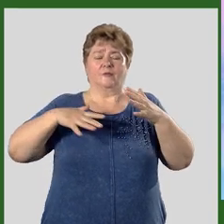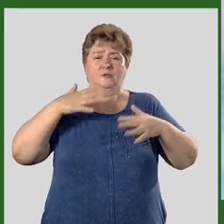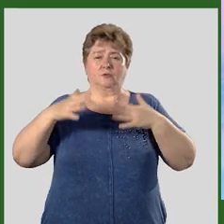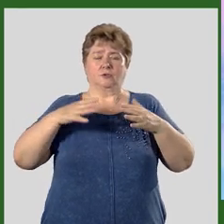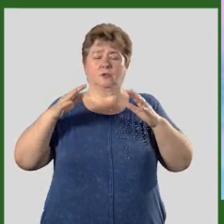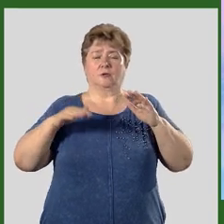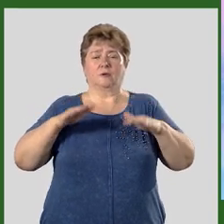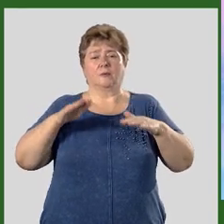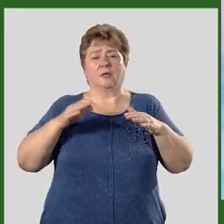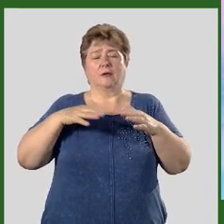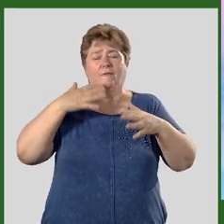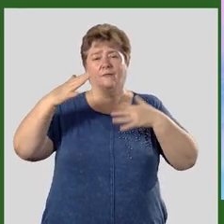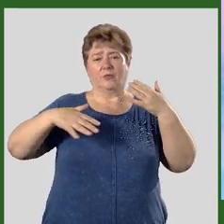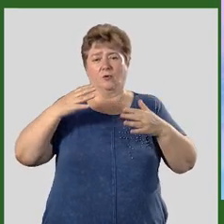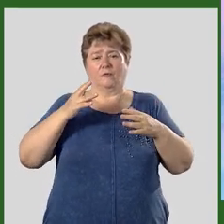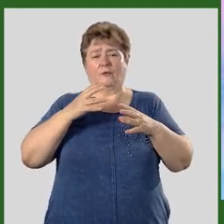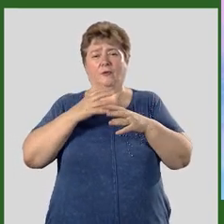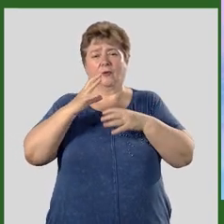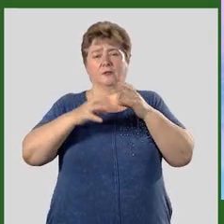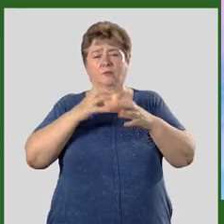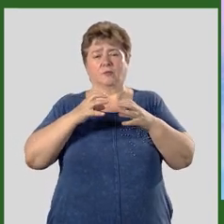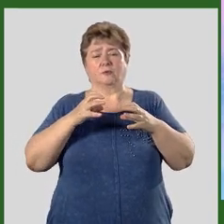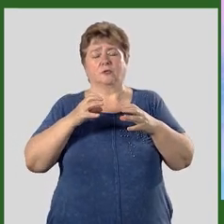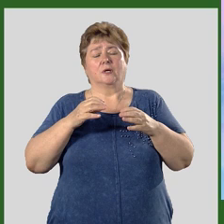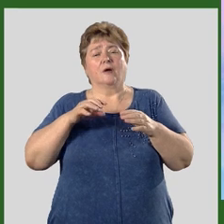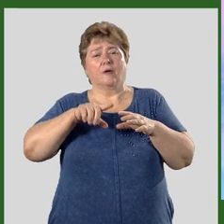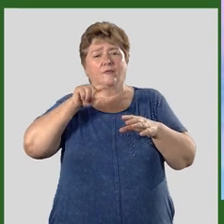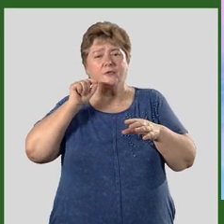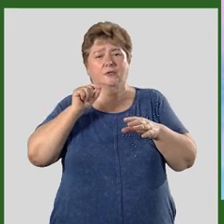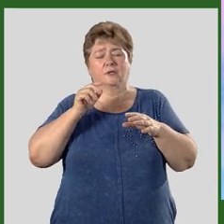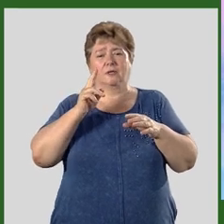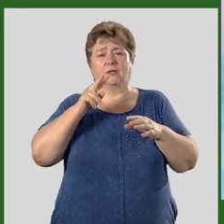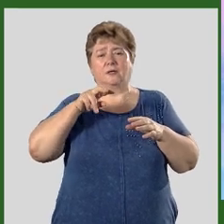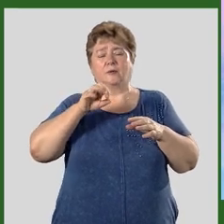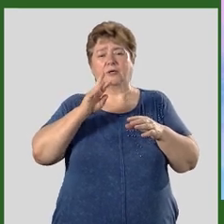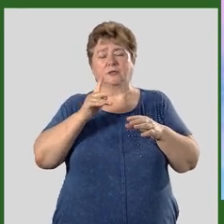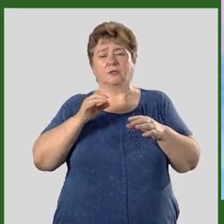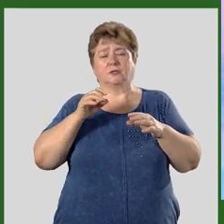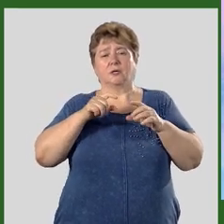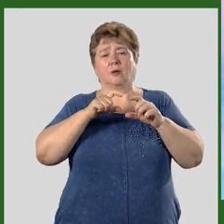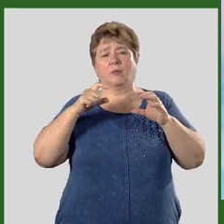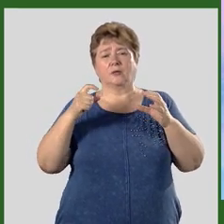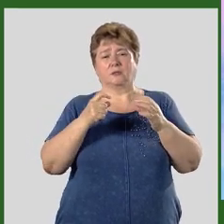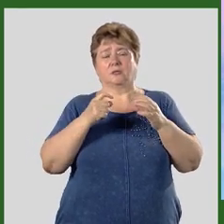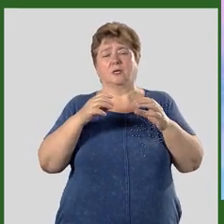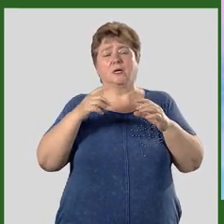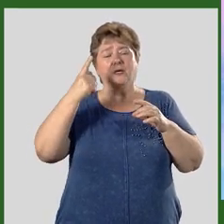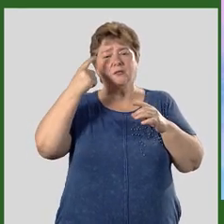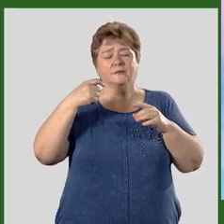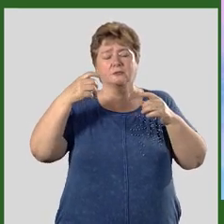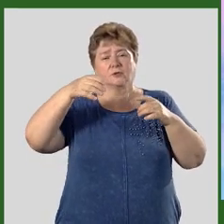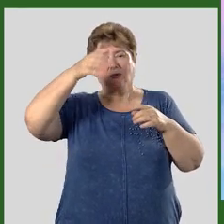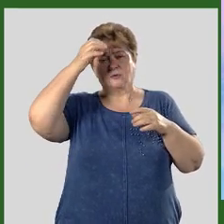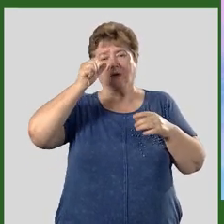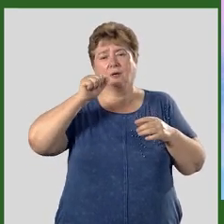воздушных масс и ветров на земном шаре выделяют климатические пояса. Известный